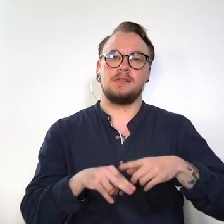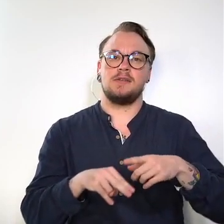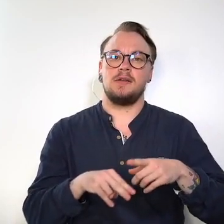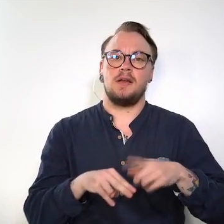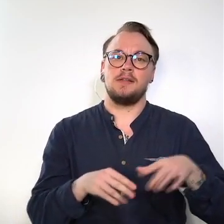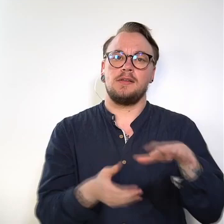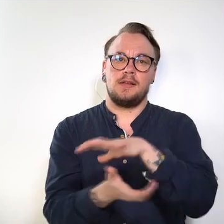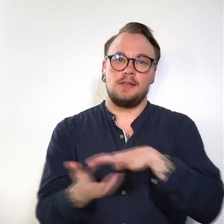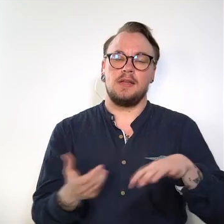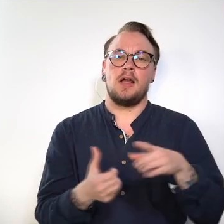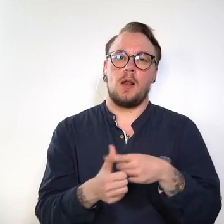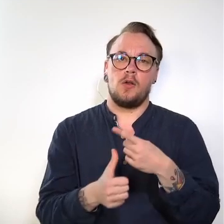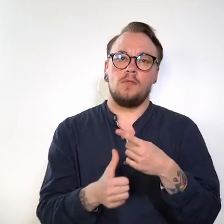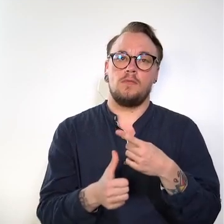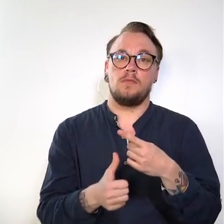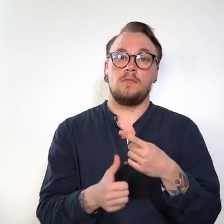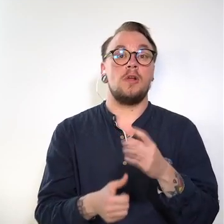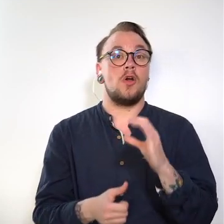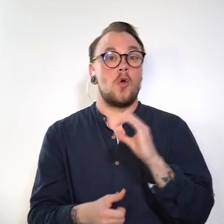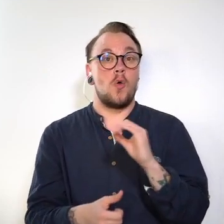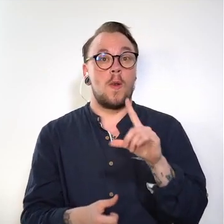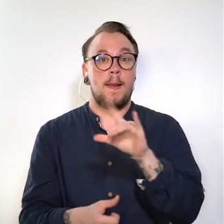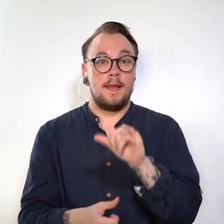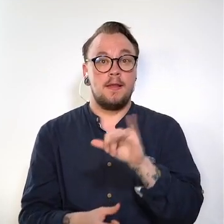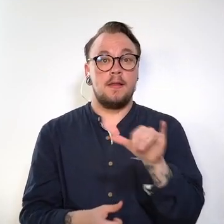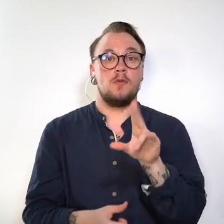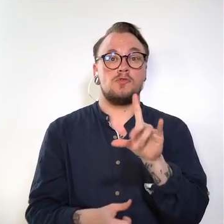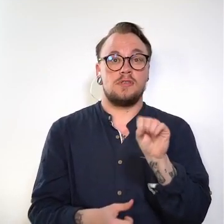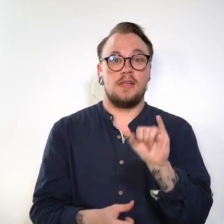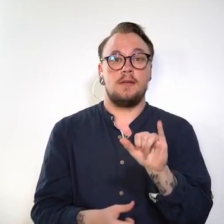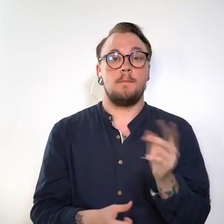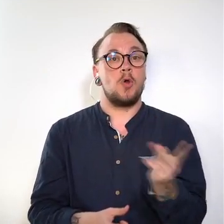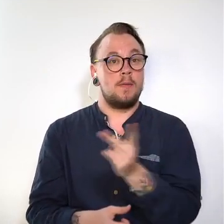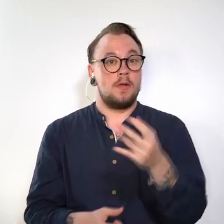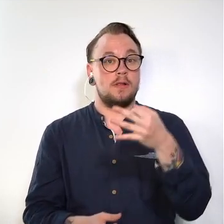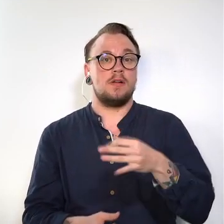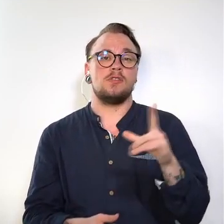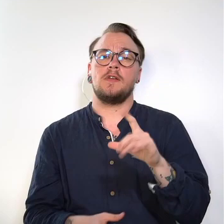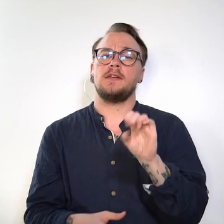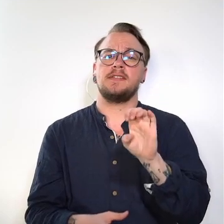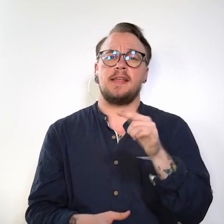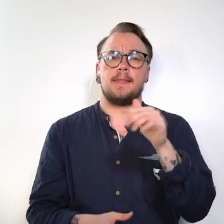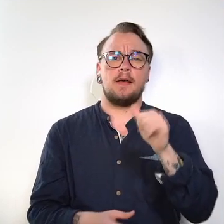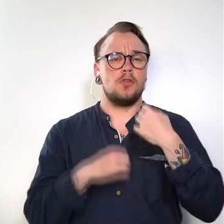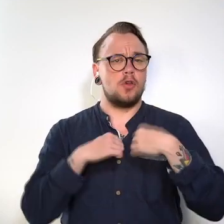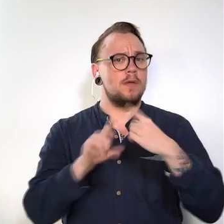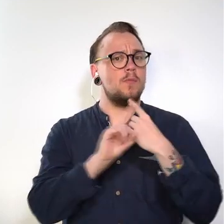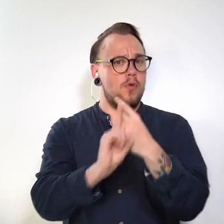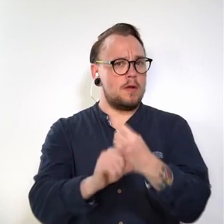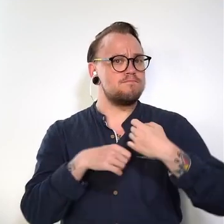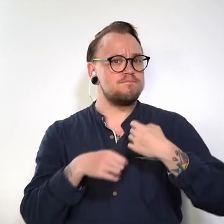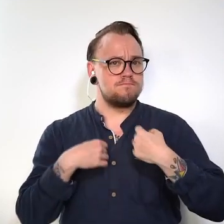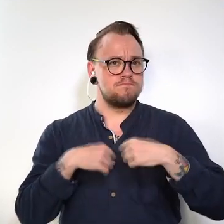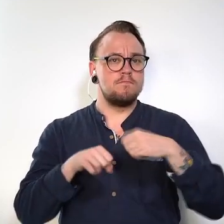molemmat olleet 80-luvulla SETAn toiminnassa mukana ja eri tavoilla aktiiveja. Niin mikä teidän kokemus on, että toiko